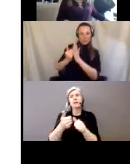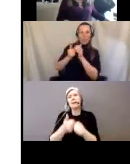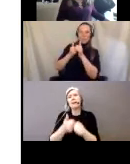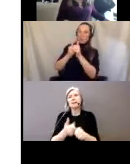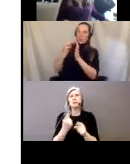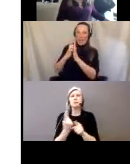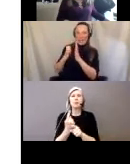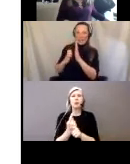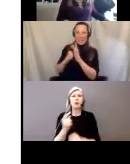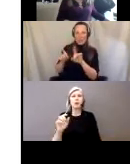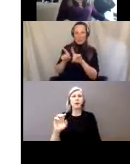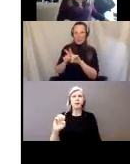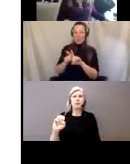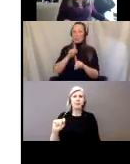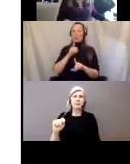Tout le monde sera vacciné.